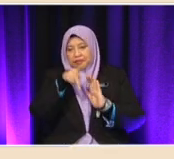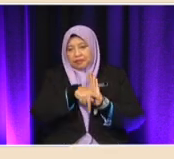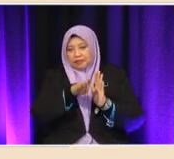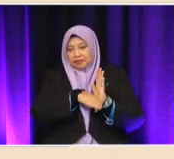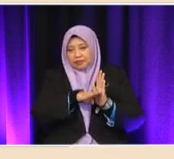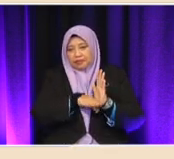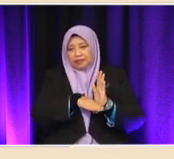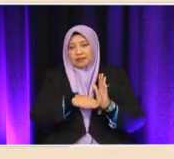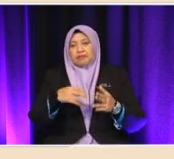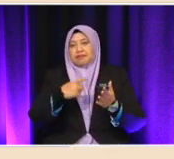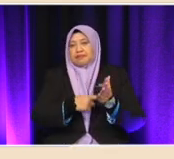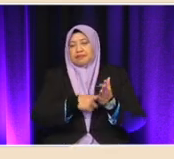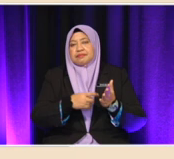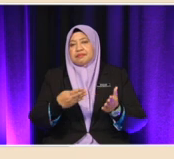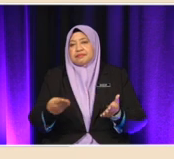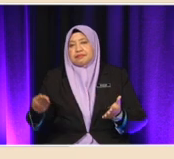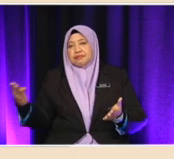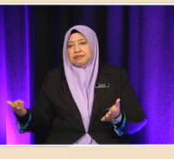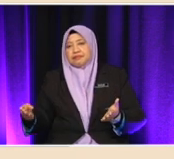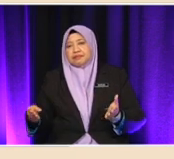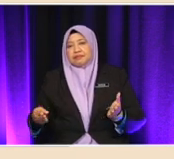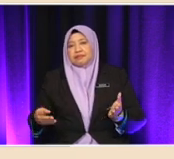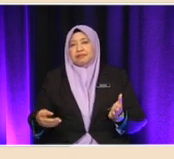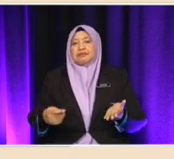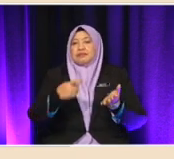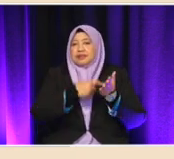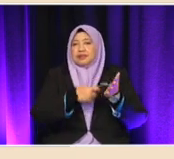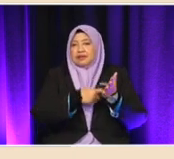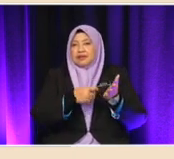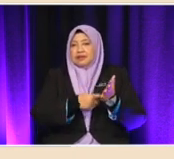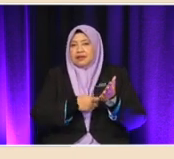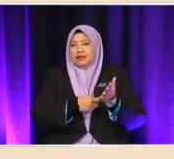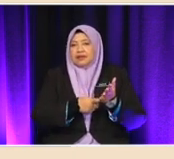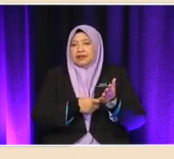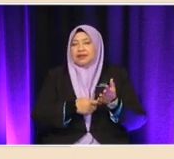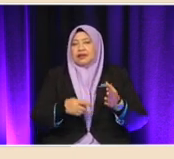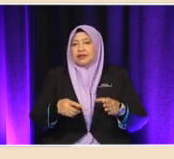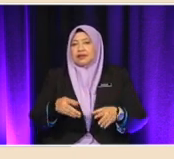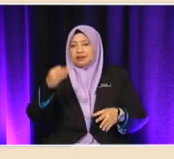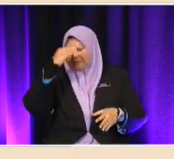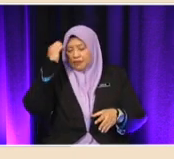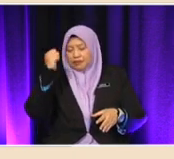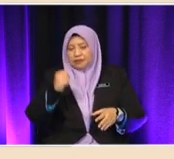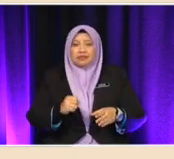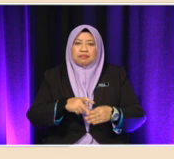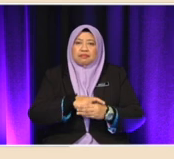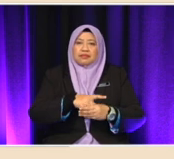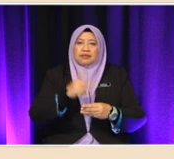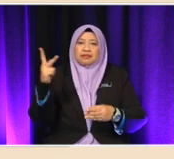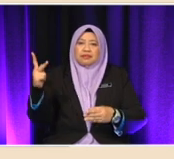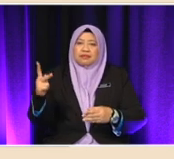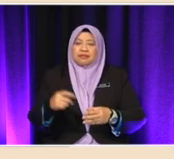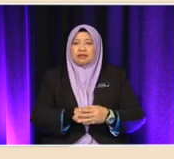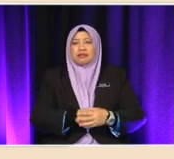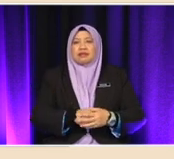B berlaku pengurangan kepada harga faktor pengeluaran si pelaku jangka an masa